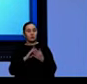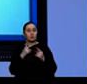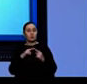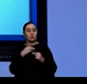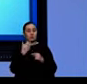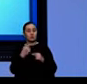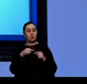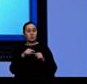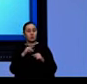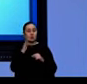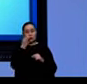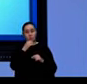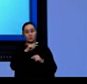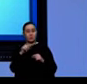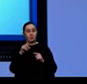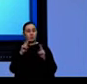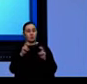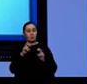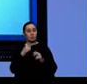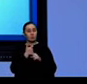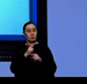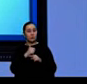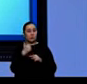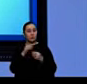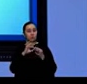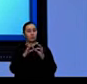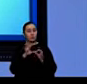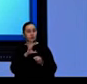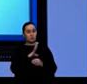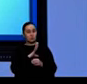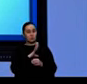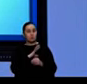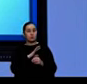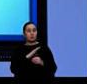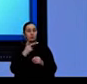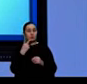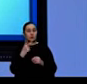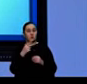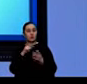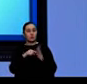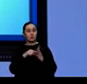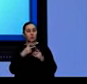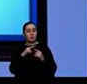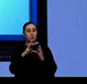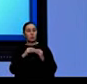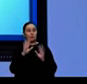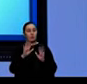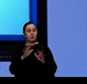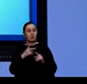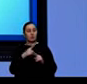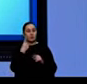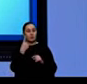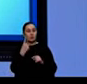Ofarin, siz demak, to'g'ri chiziq mavzusini juda yaxshi o'zlashtirgan ekansiz. Ikkita nuqta orqali